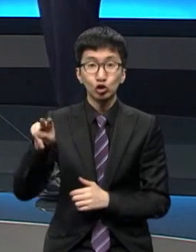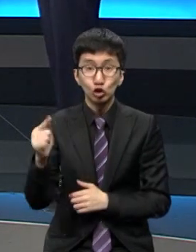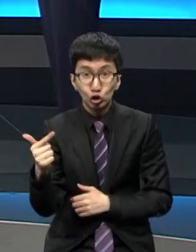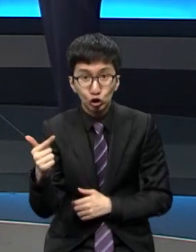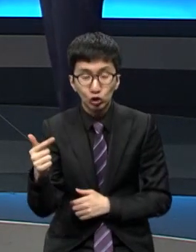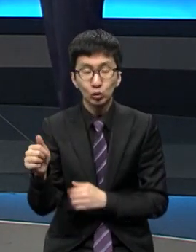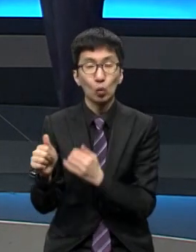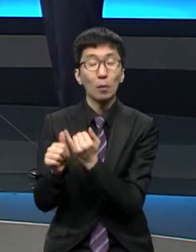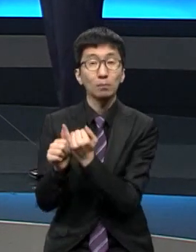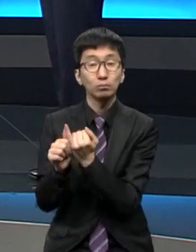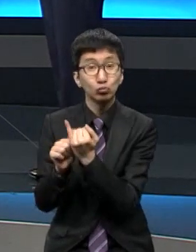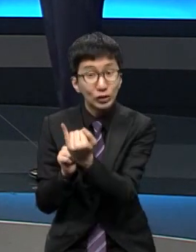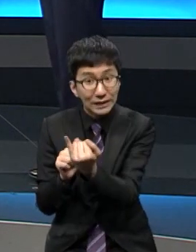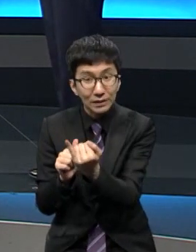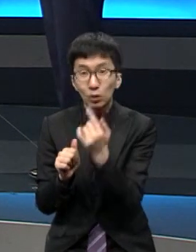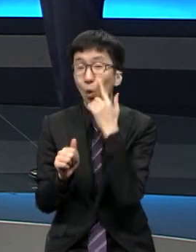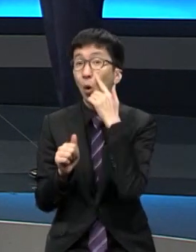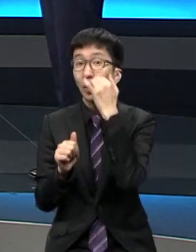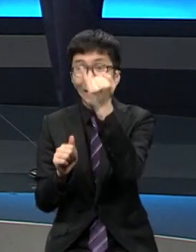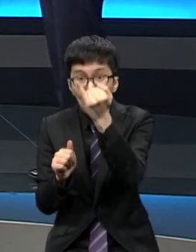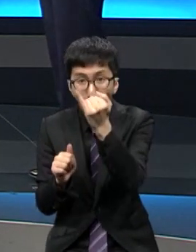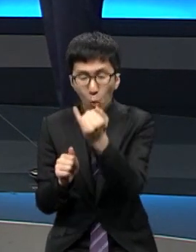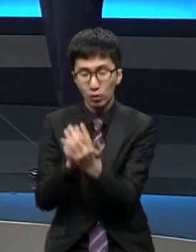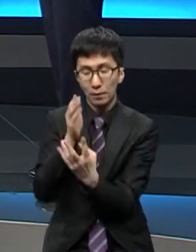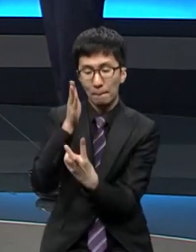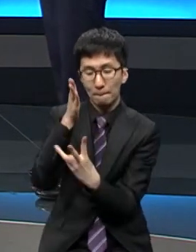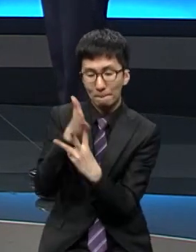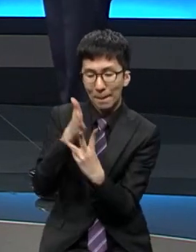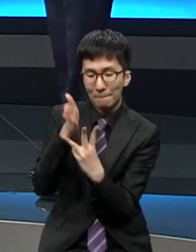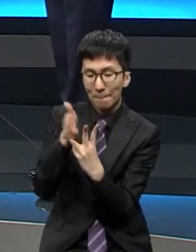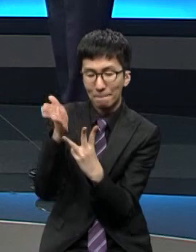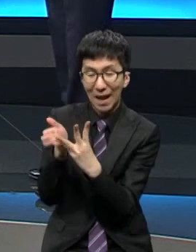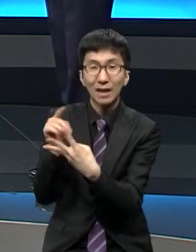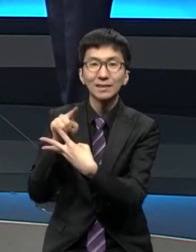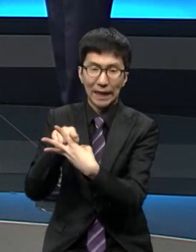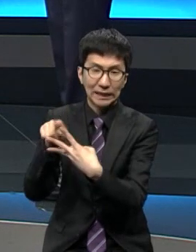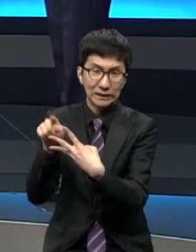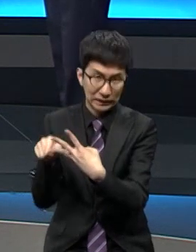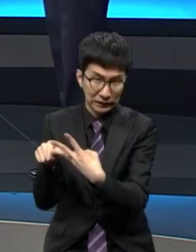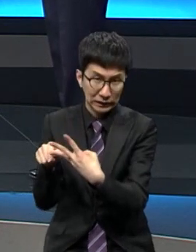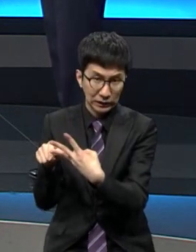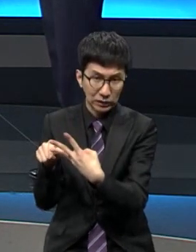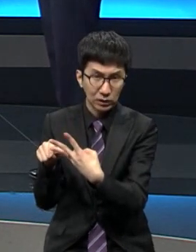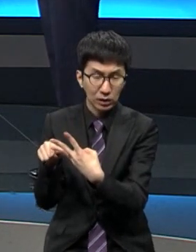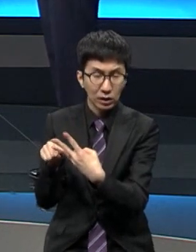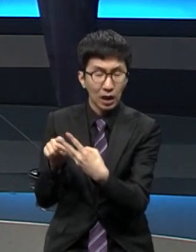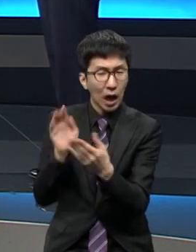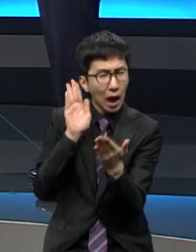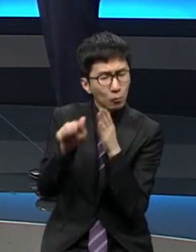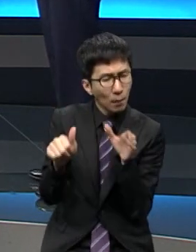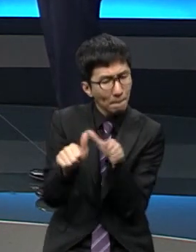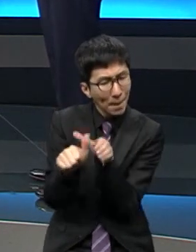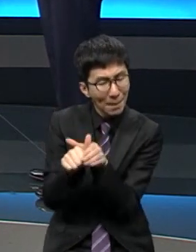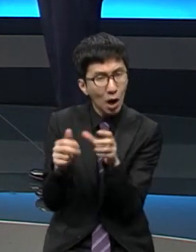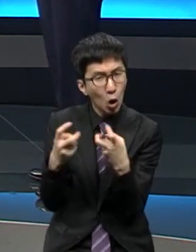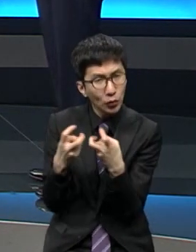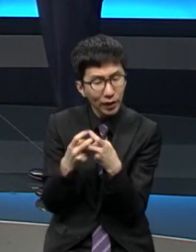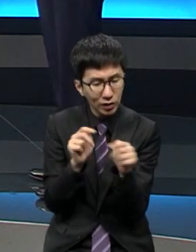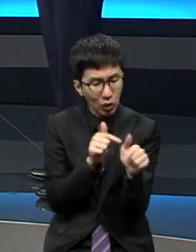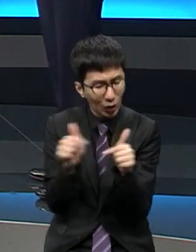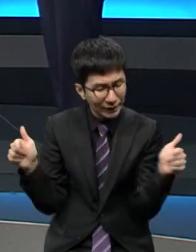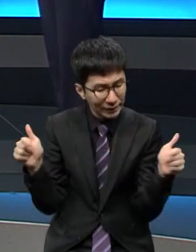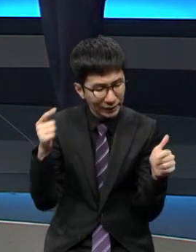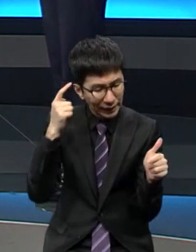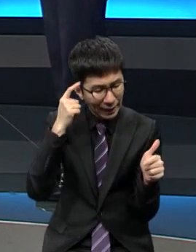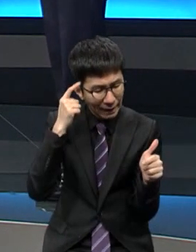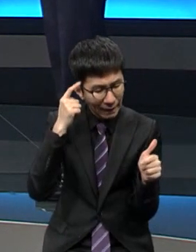부인 장모 이렇게 세 가지로 나눈 다음에 이걸 공사의 어떻게 이용할지 즉 정치적 판단 까지 같이